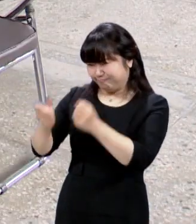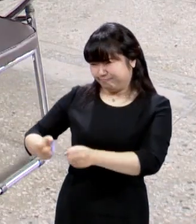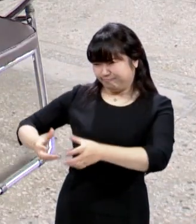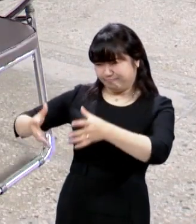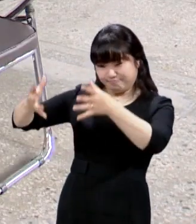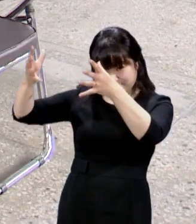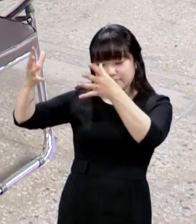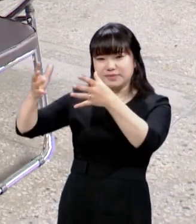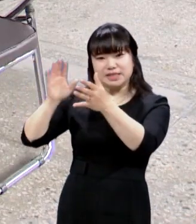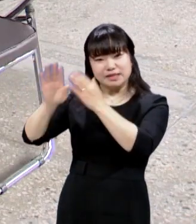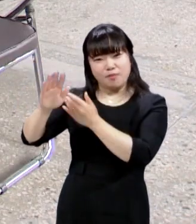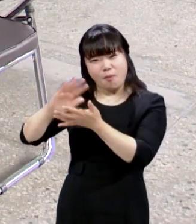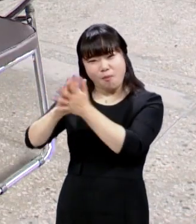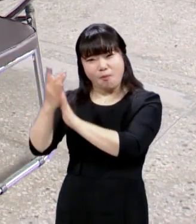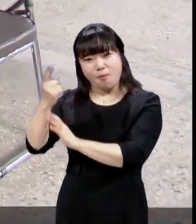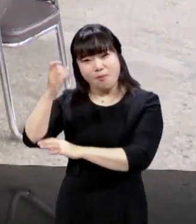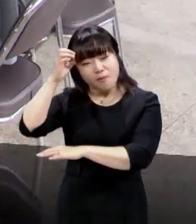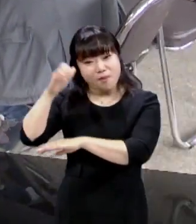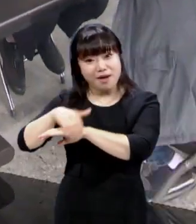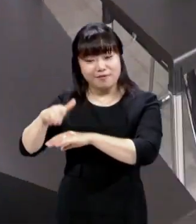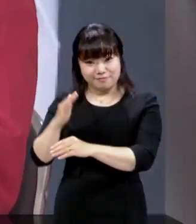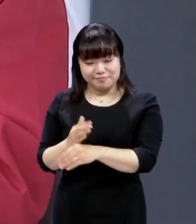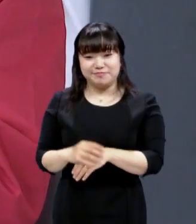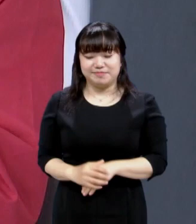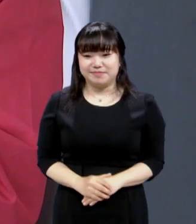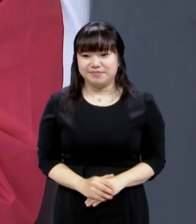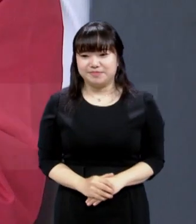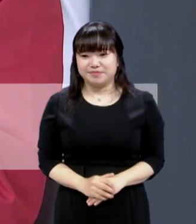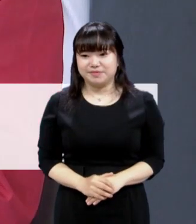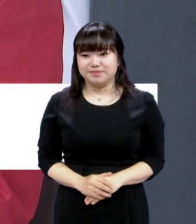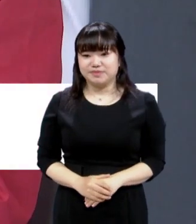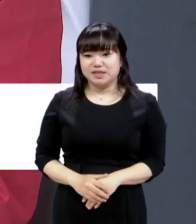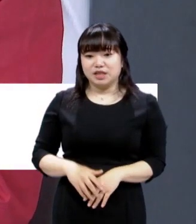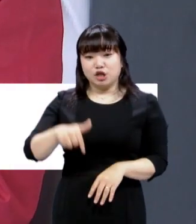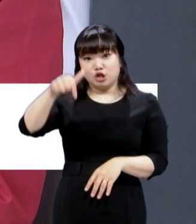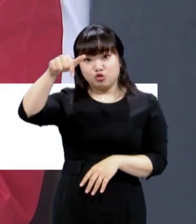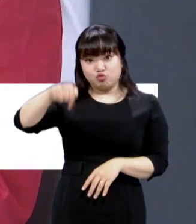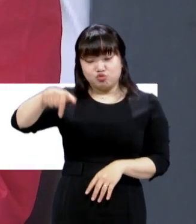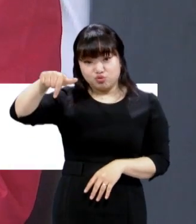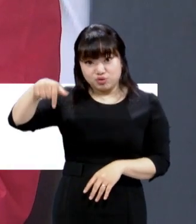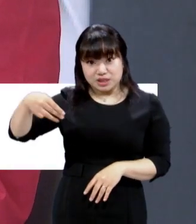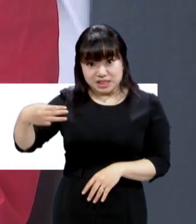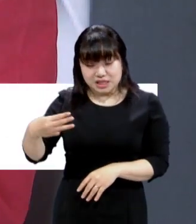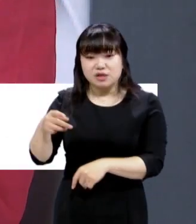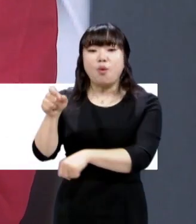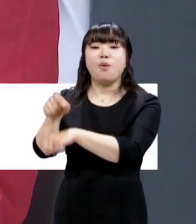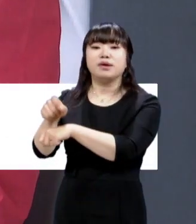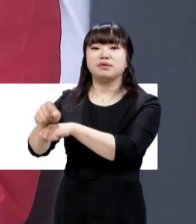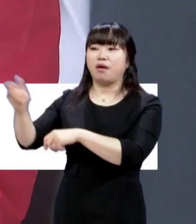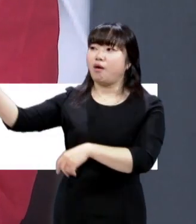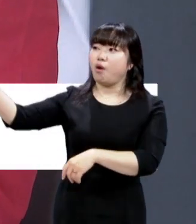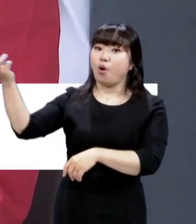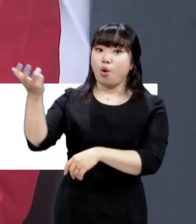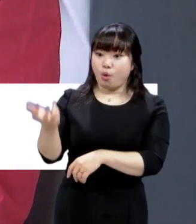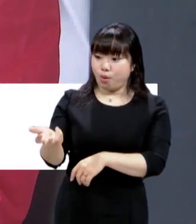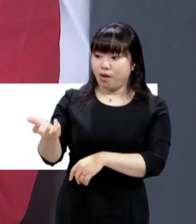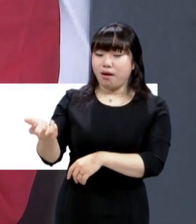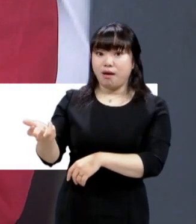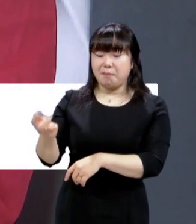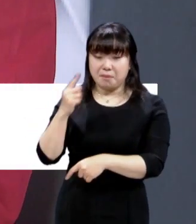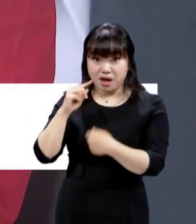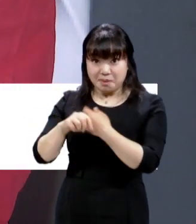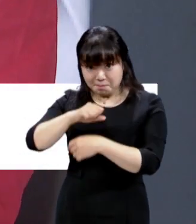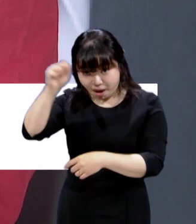미래세대 터전으로 만든다는 구상이다 고 거리 온다면 고걸 입장에서도 카 장 자기들이 이상적인